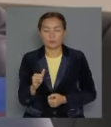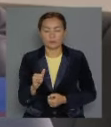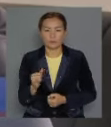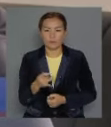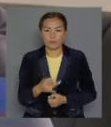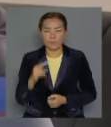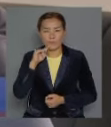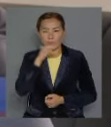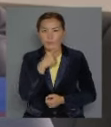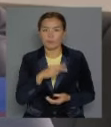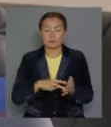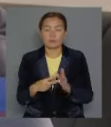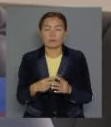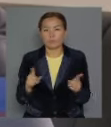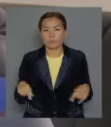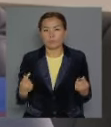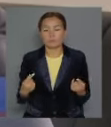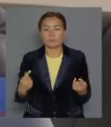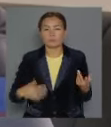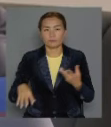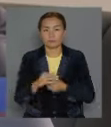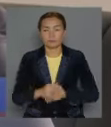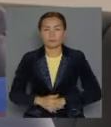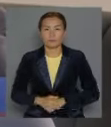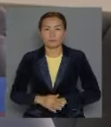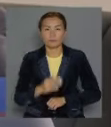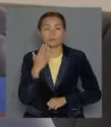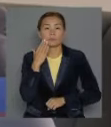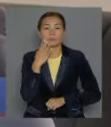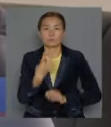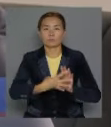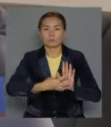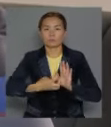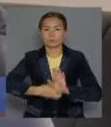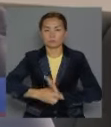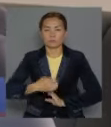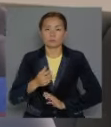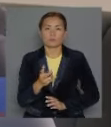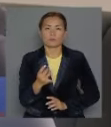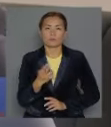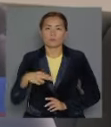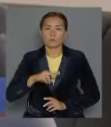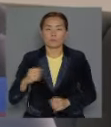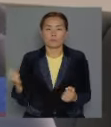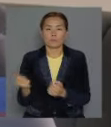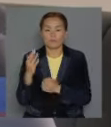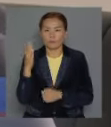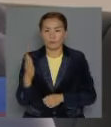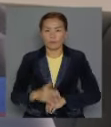өңірінде экономикалық тікелей әсер ететін жобаларға шамамен 900 миллиард теңге қолдау